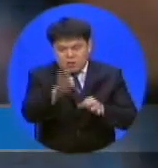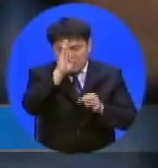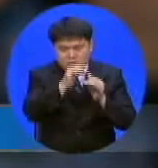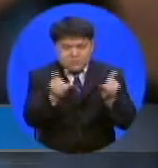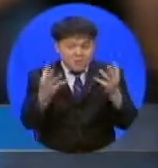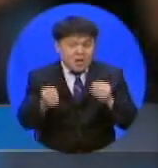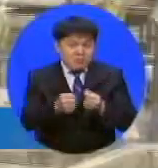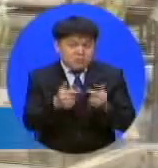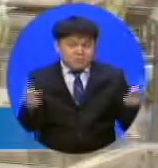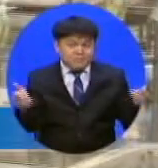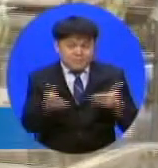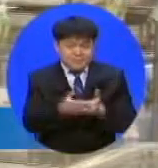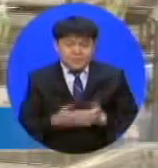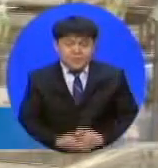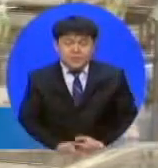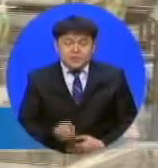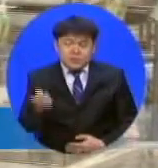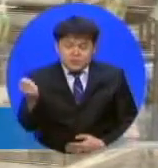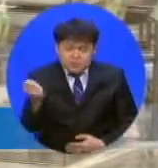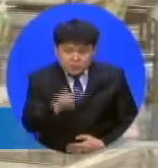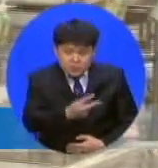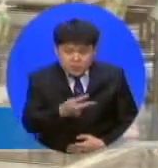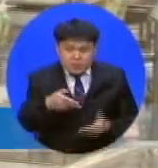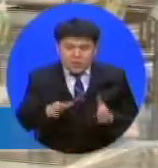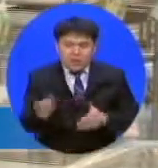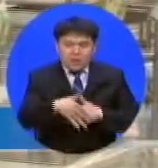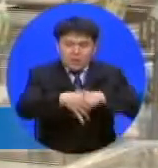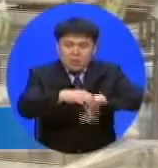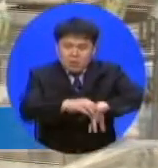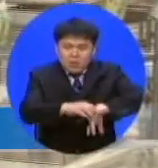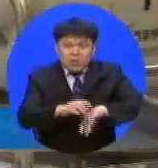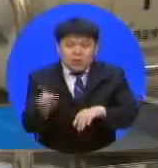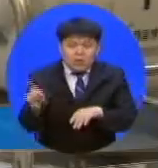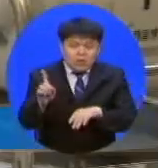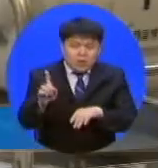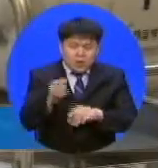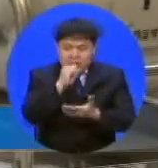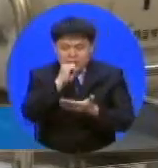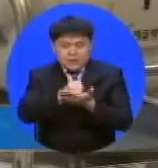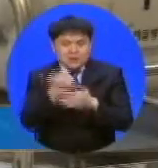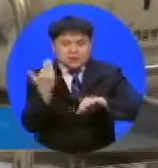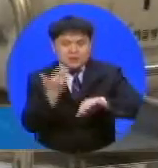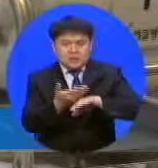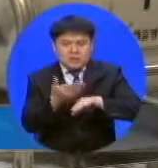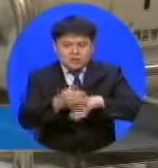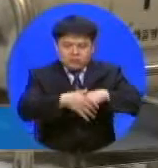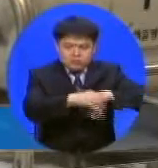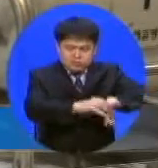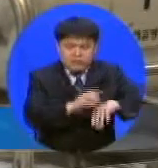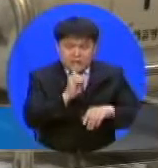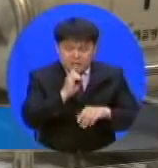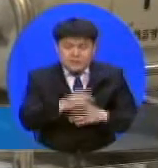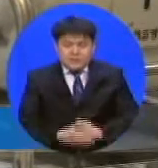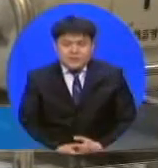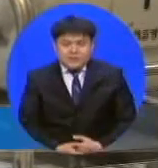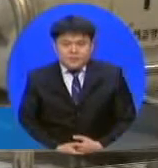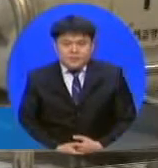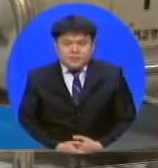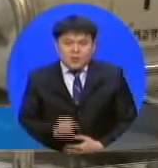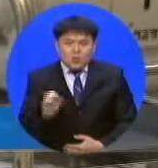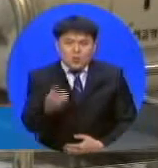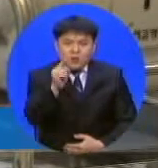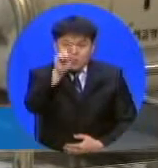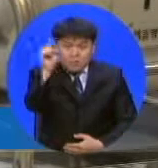많이 나타났다고 말했습니다. 한편 선천기형이란 출생 시의 정상과는 다른 구조적인 결함을 갖고 태어난 것을 말하며